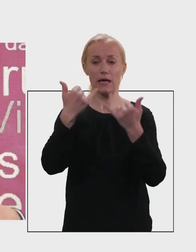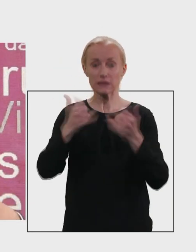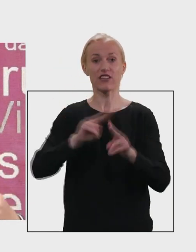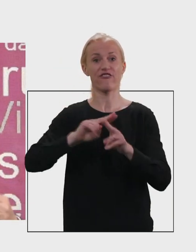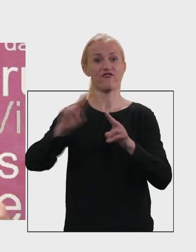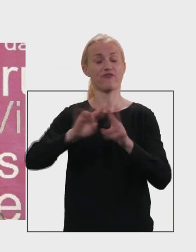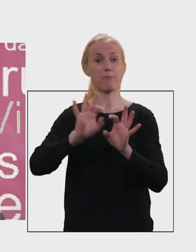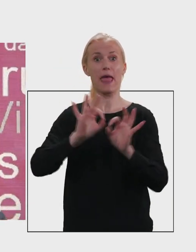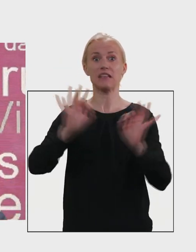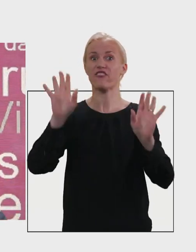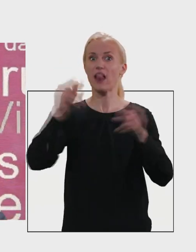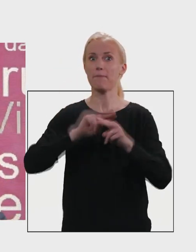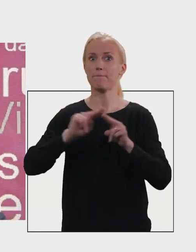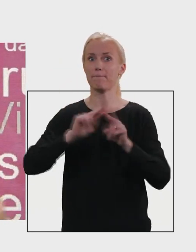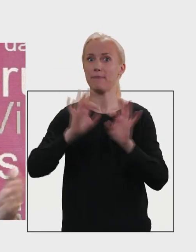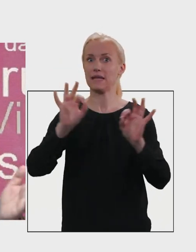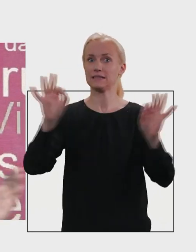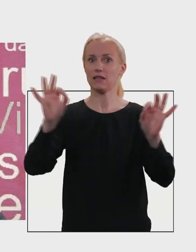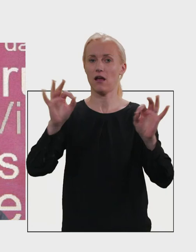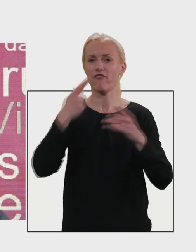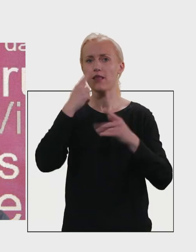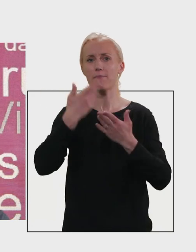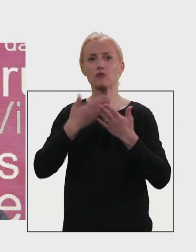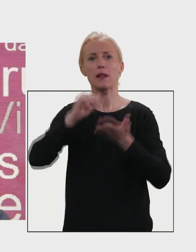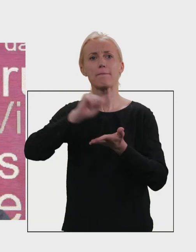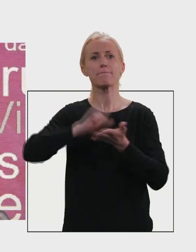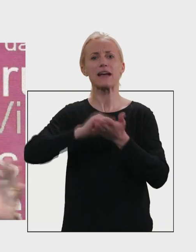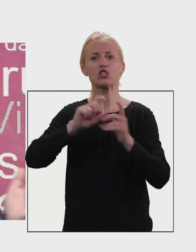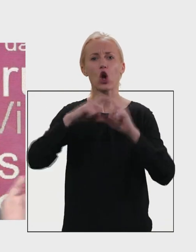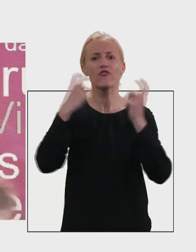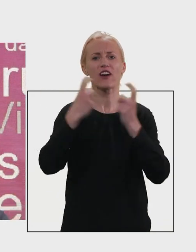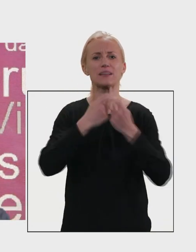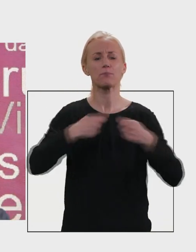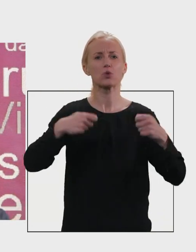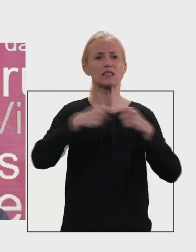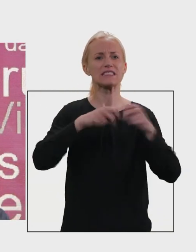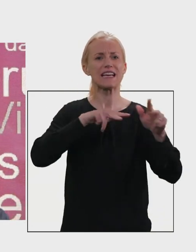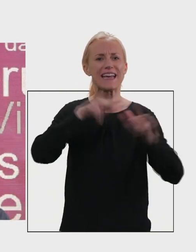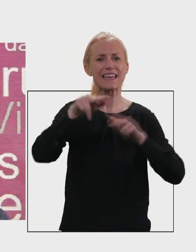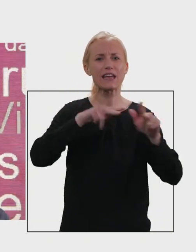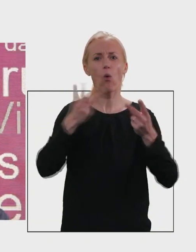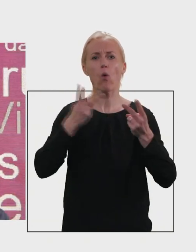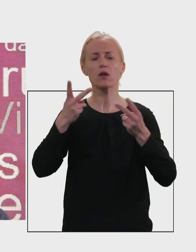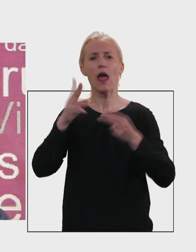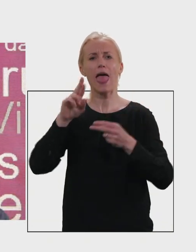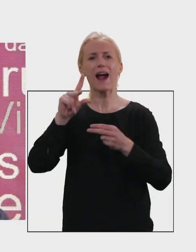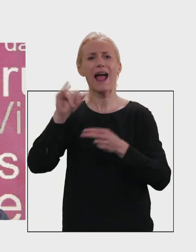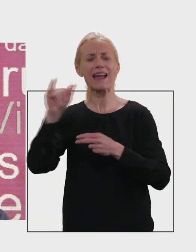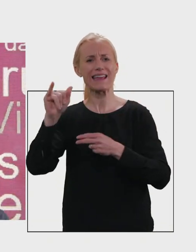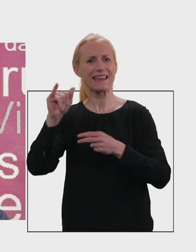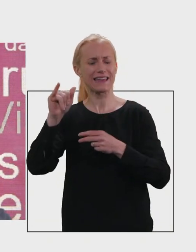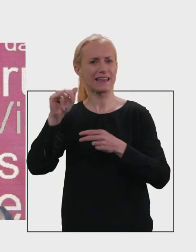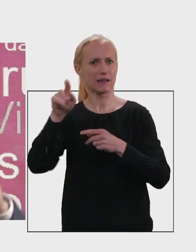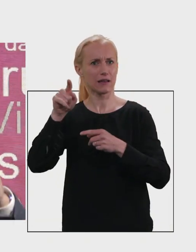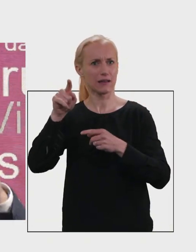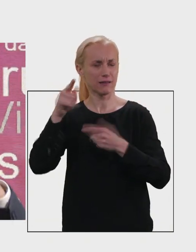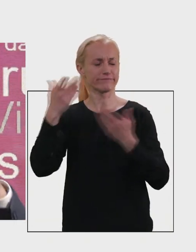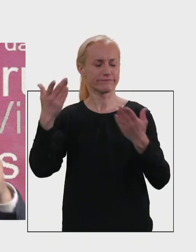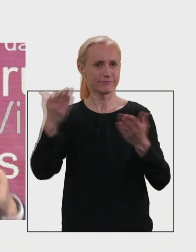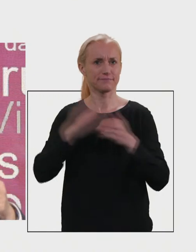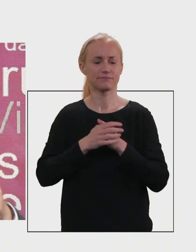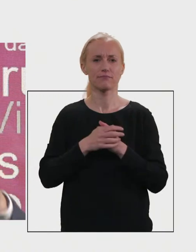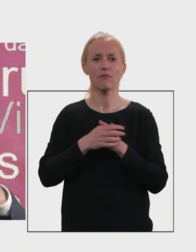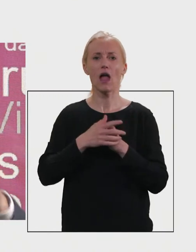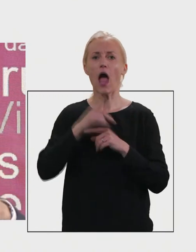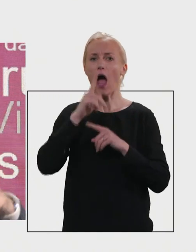verbessert, deutlich verbessert, wenn ich beispielsweise an die Pressekonferenzen der Bundesregierung oder das Briefing vom Robert-Koch-Institut schaue. Aber wir